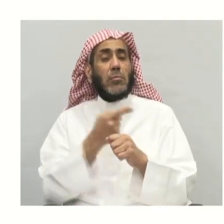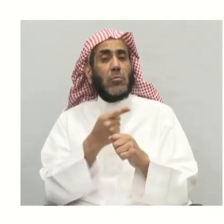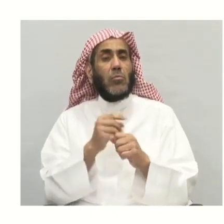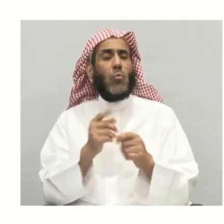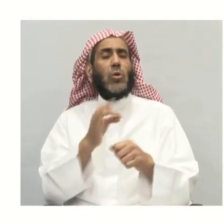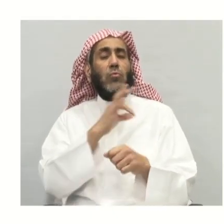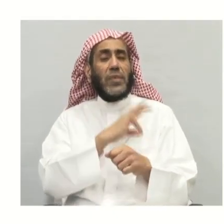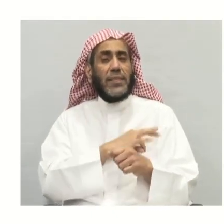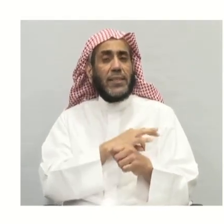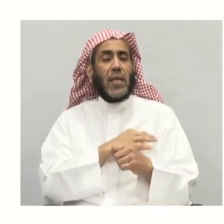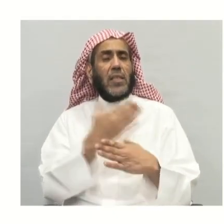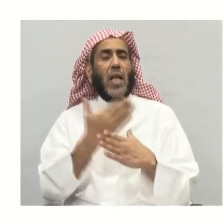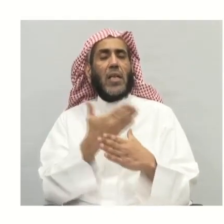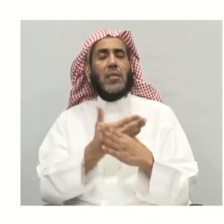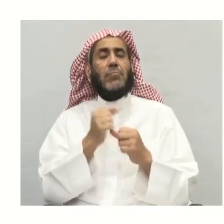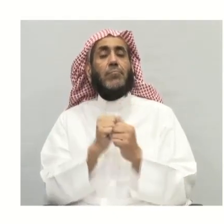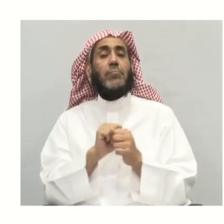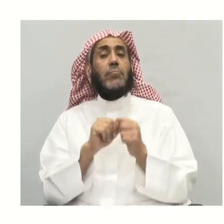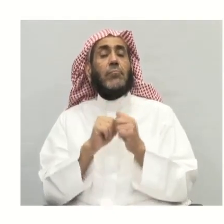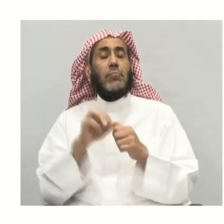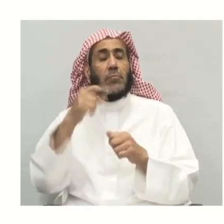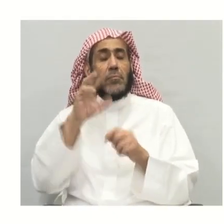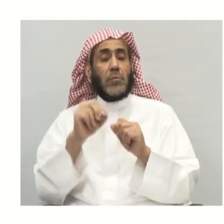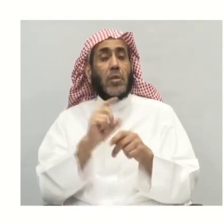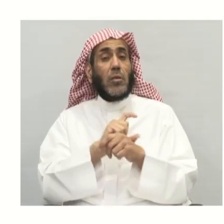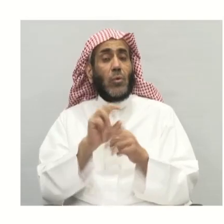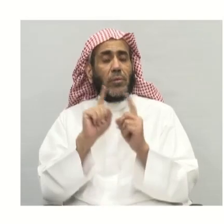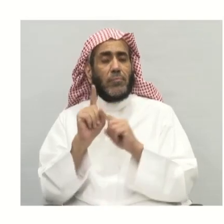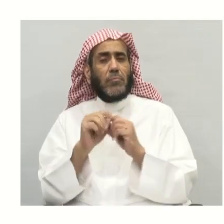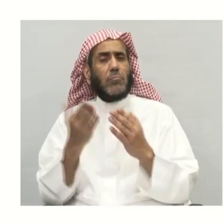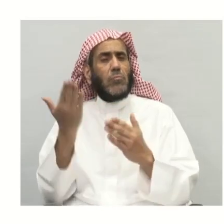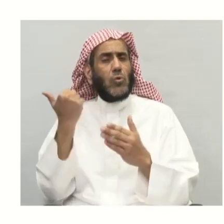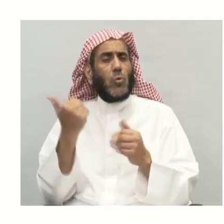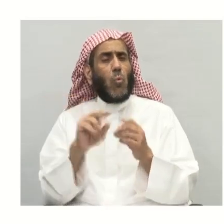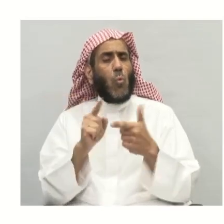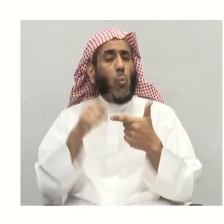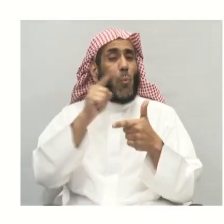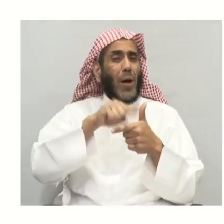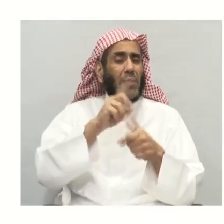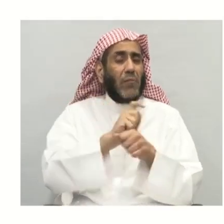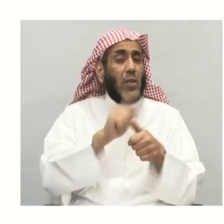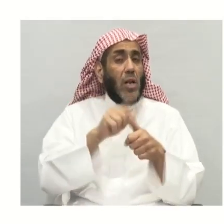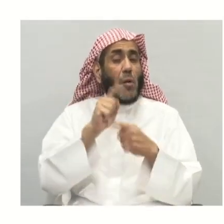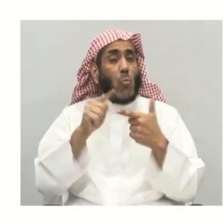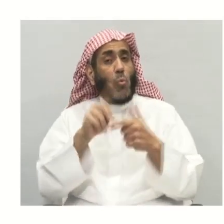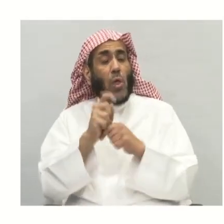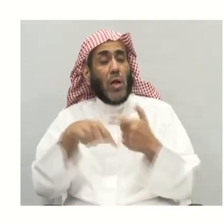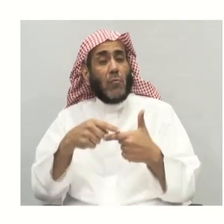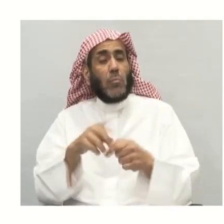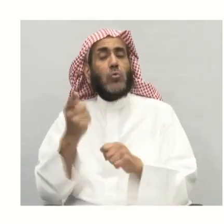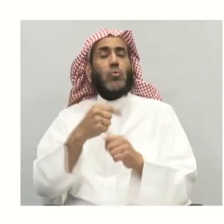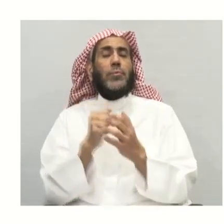وتفيد التعليل فاذا هذه الادوات سبقت الفعل المضارع فالمضارع سيكون